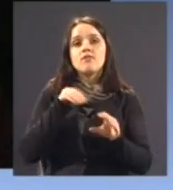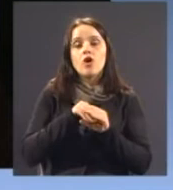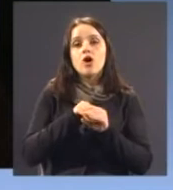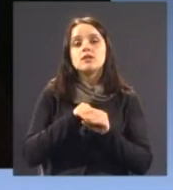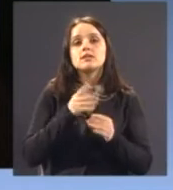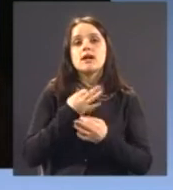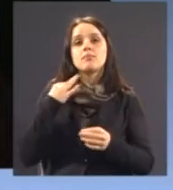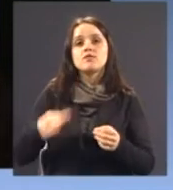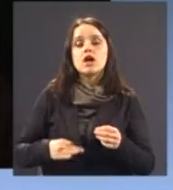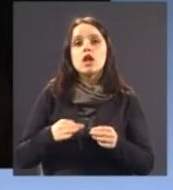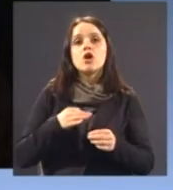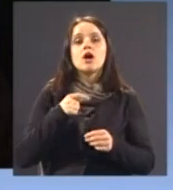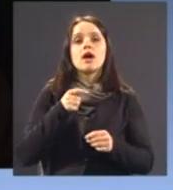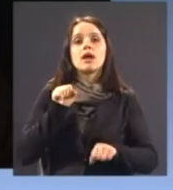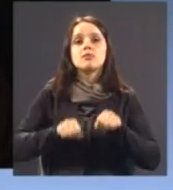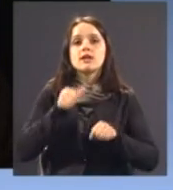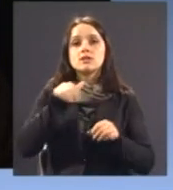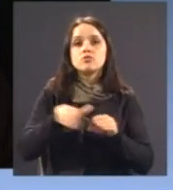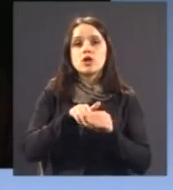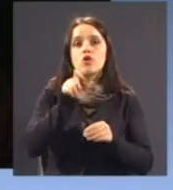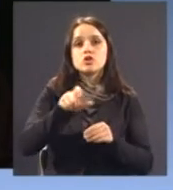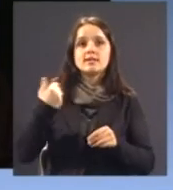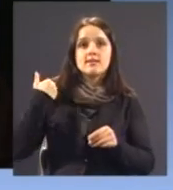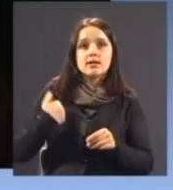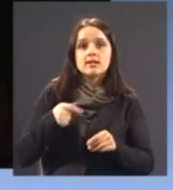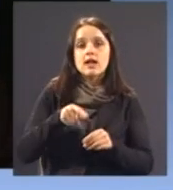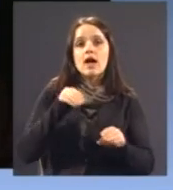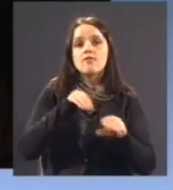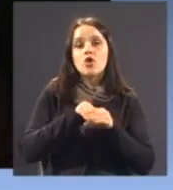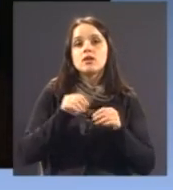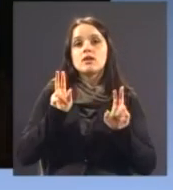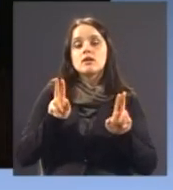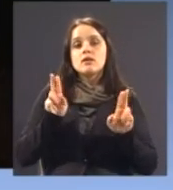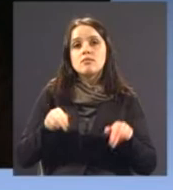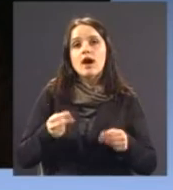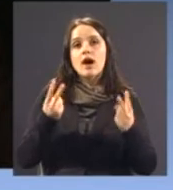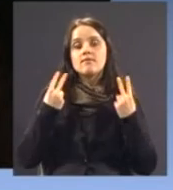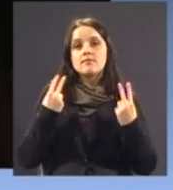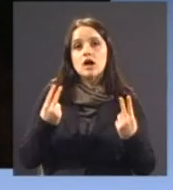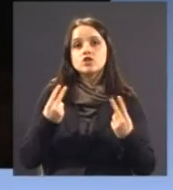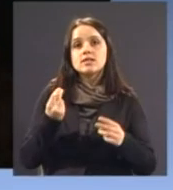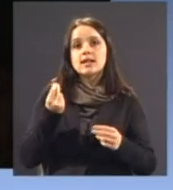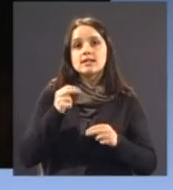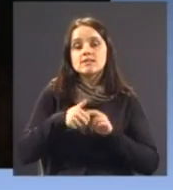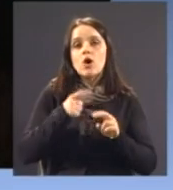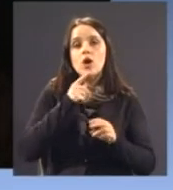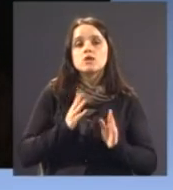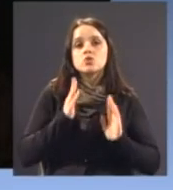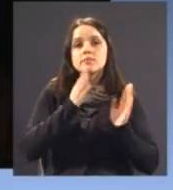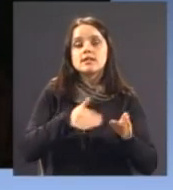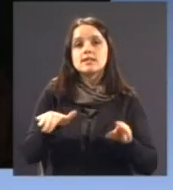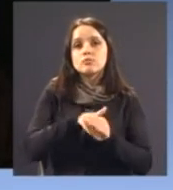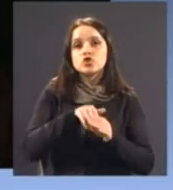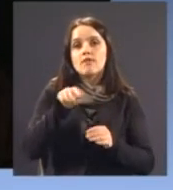i zapošljavanje osoba sa invaliditetom. Taj fond zapravo ima značajna sredstva koja su usmjerena na zapošljavanje